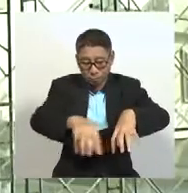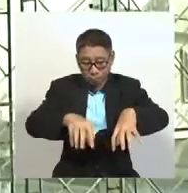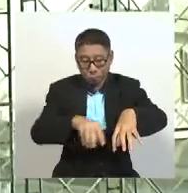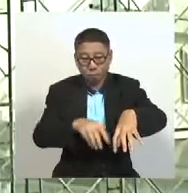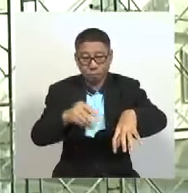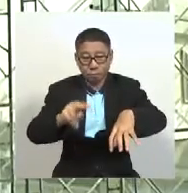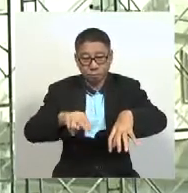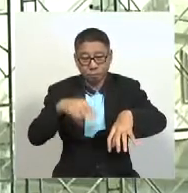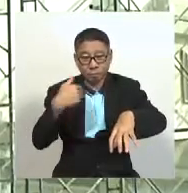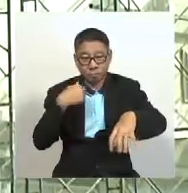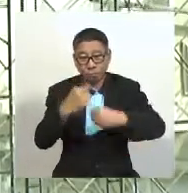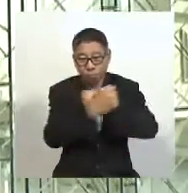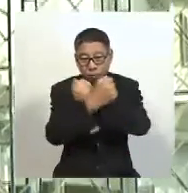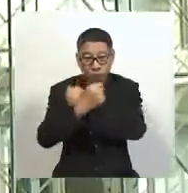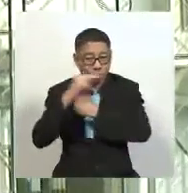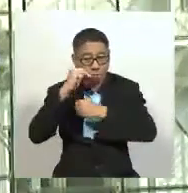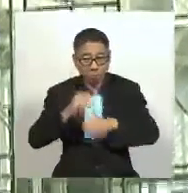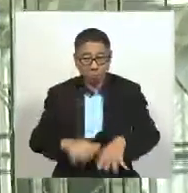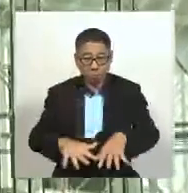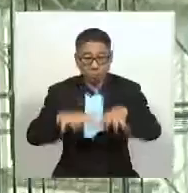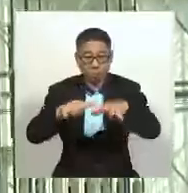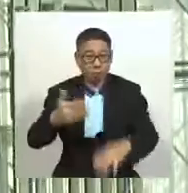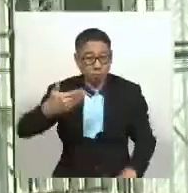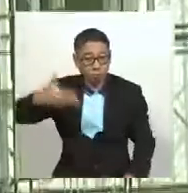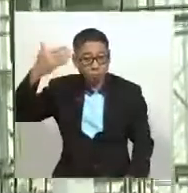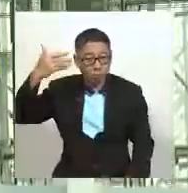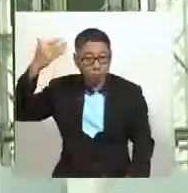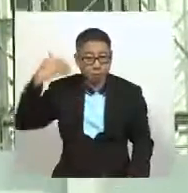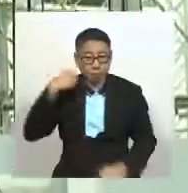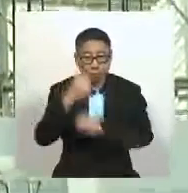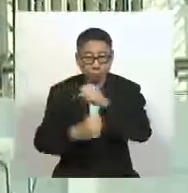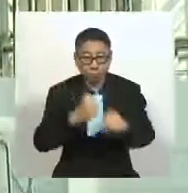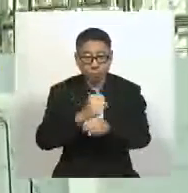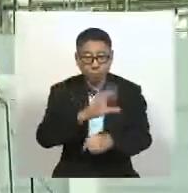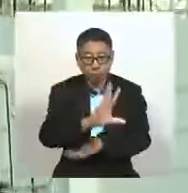นอกงานระบบป้องกันน้ำท่วมเพราะว่าเคยเกิดน้ำท่วมเมื่อปี